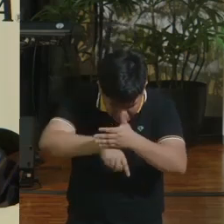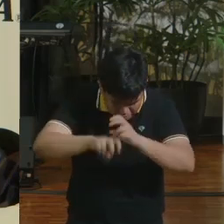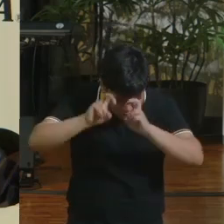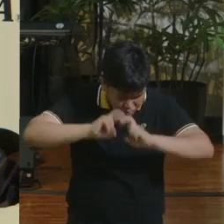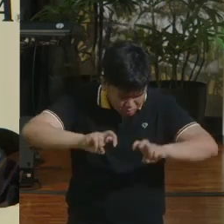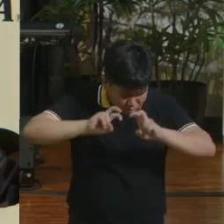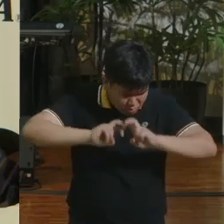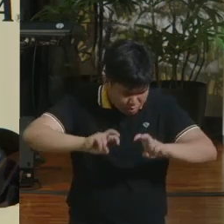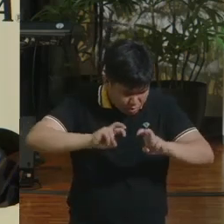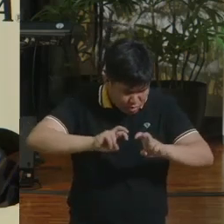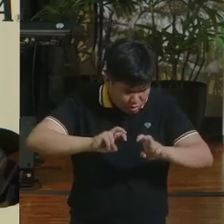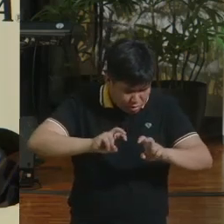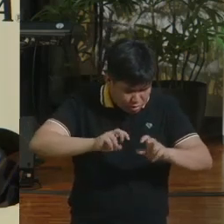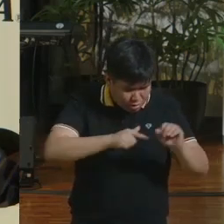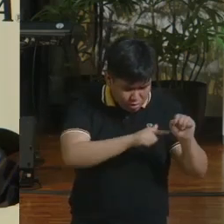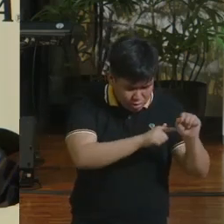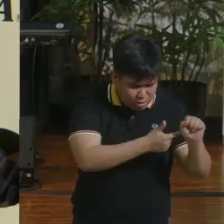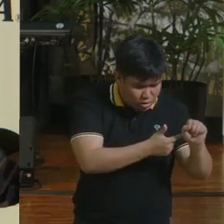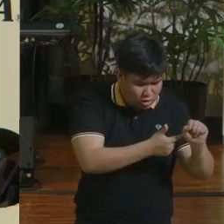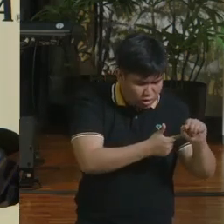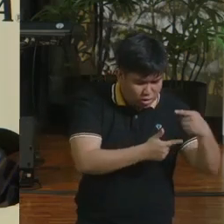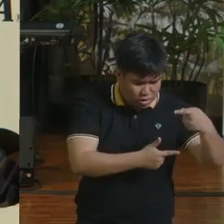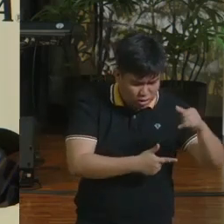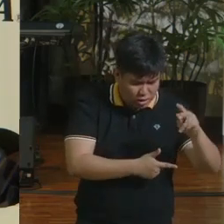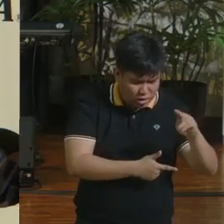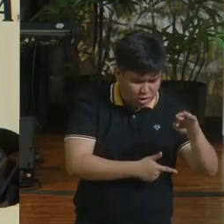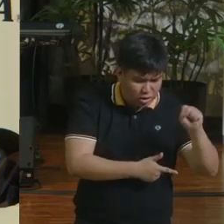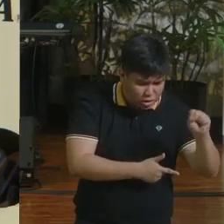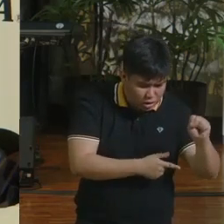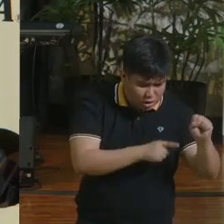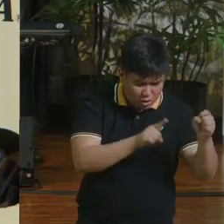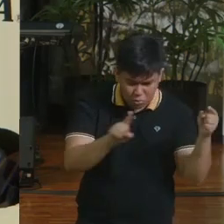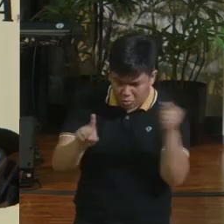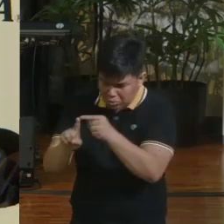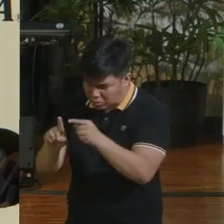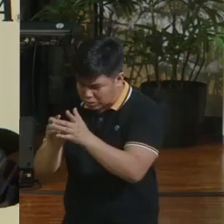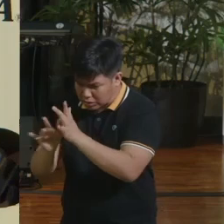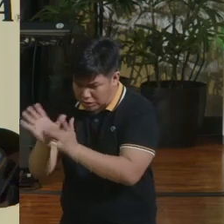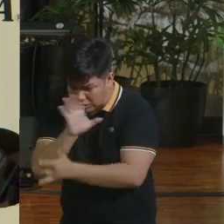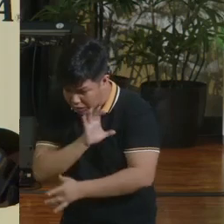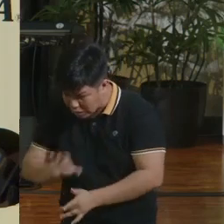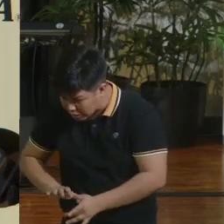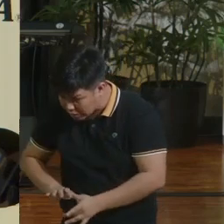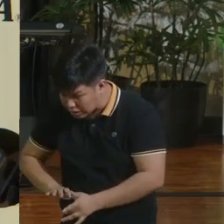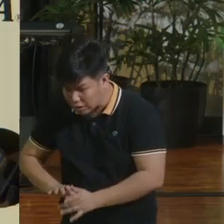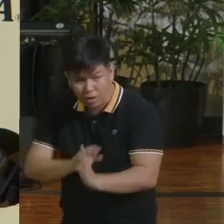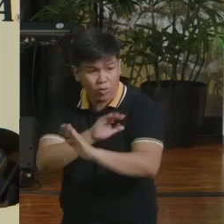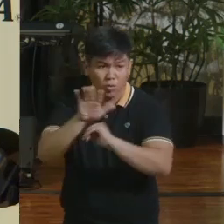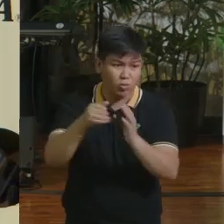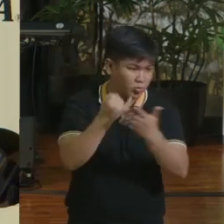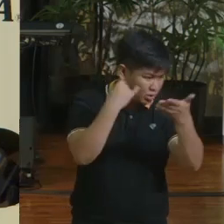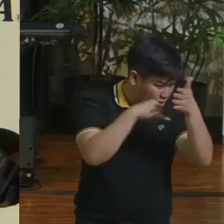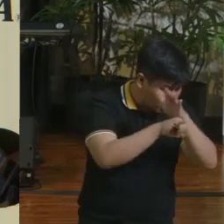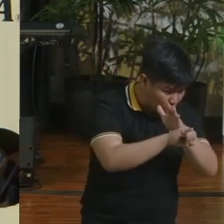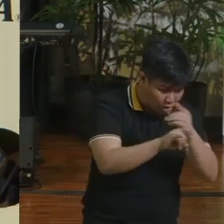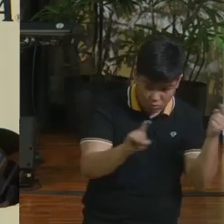yung sinabi pa sa Genesis 3, si Jesus yun. Yung sinabi sa